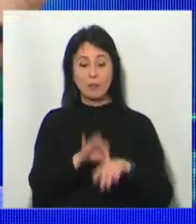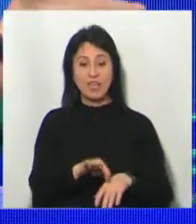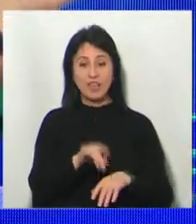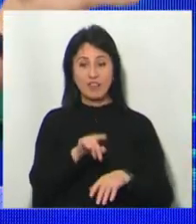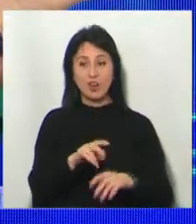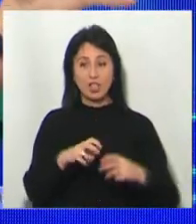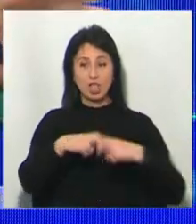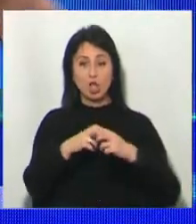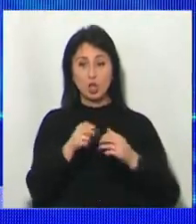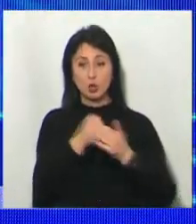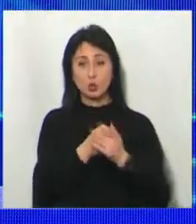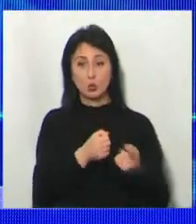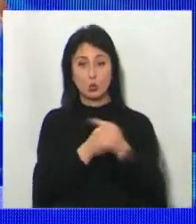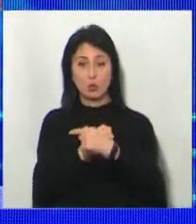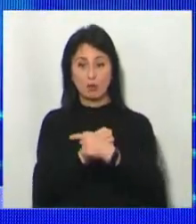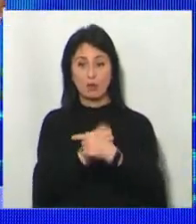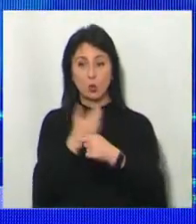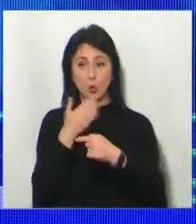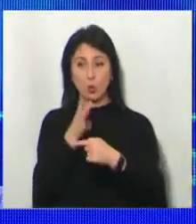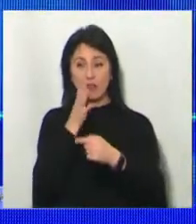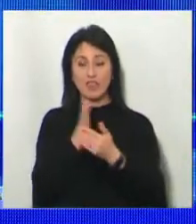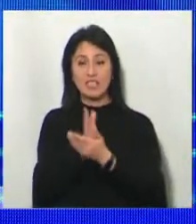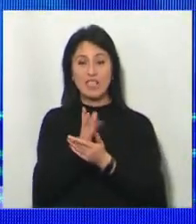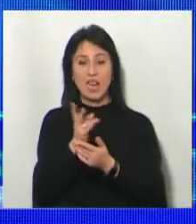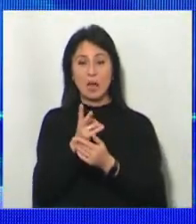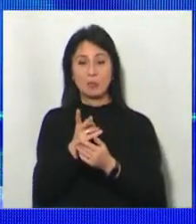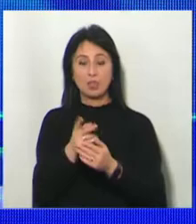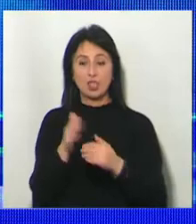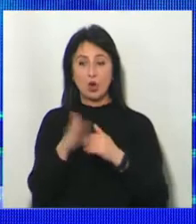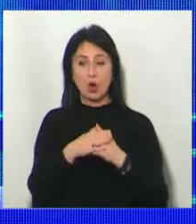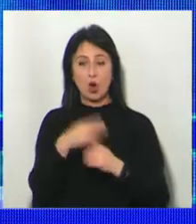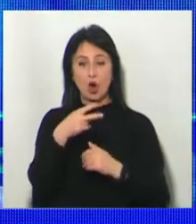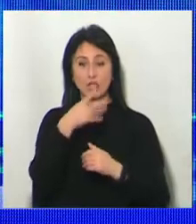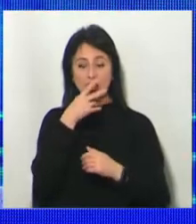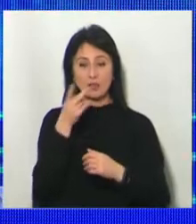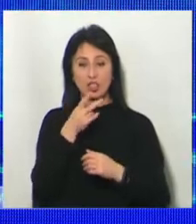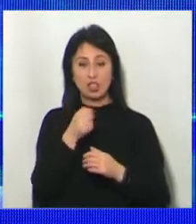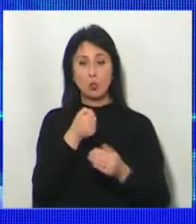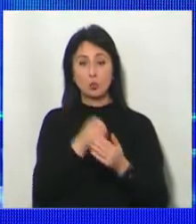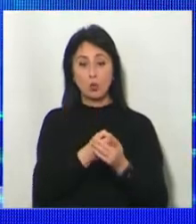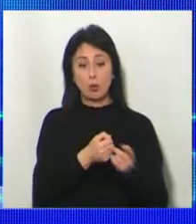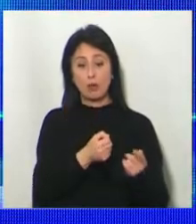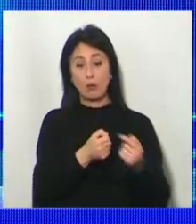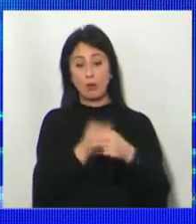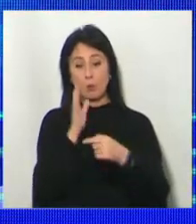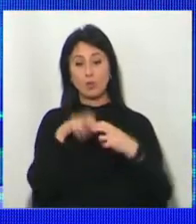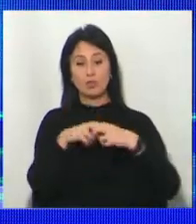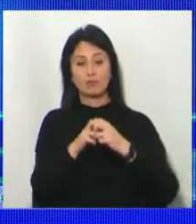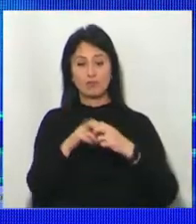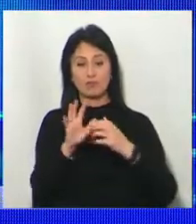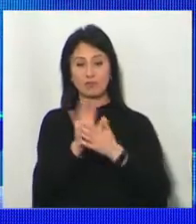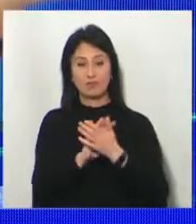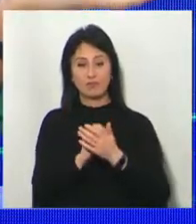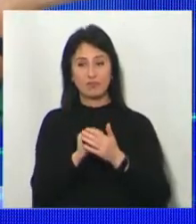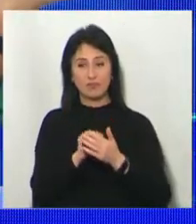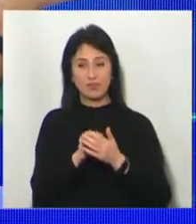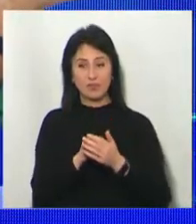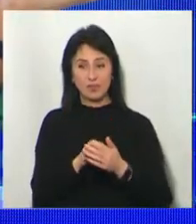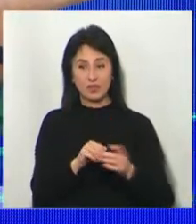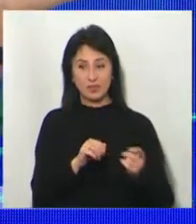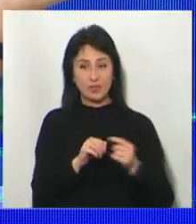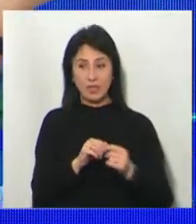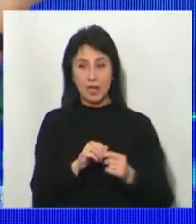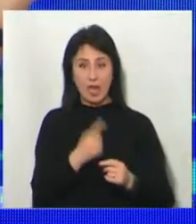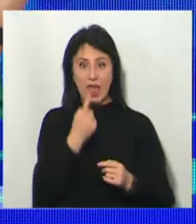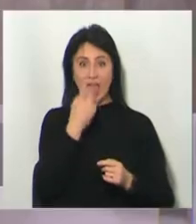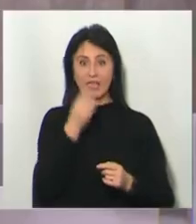პაციენტი რევმატოლოგამდე, როდესაც უკვე წლები ჭირდება, დაახლოებით 20 წელი ჭირდება იმას, რომ სახსროვანი პროცესები გამთარდეს. ეს ერთ ჩვენიერ დღეს არ